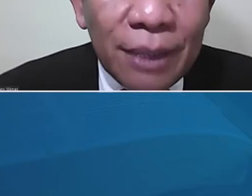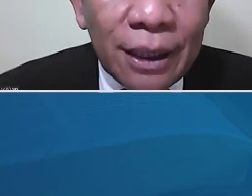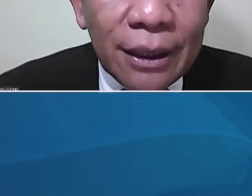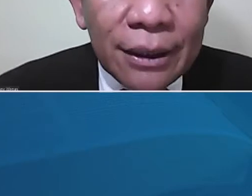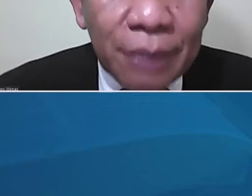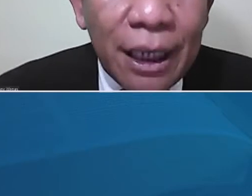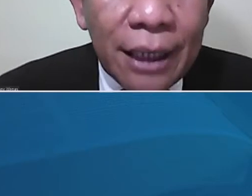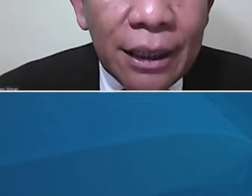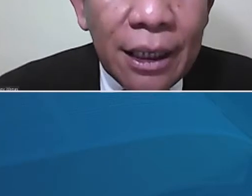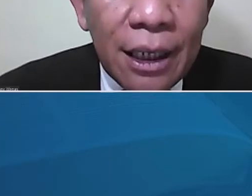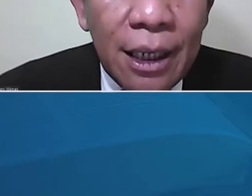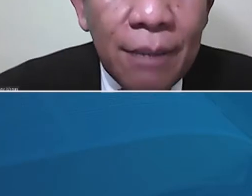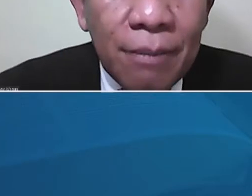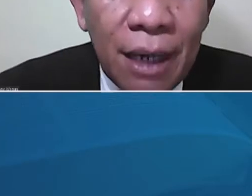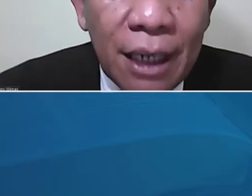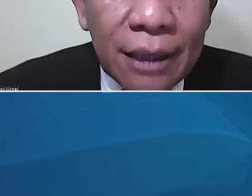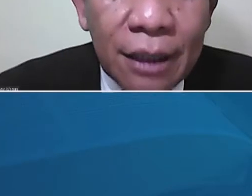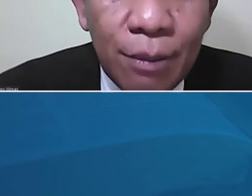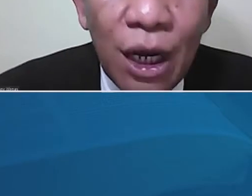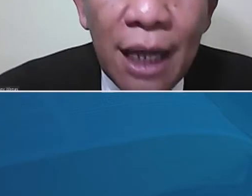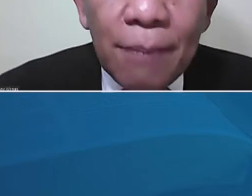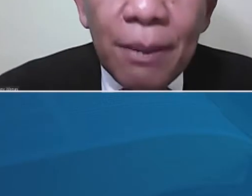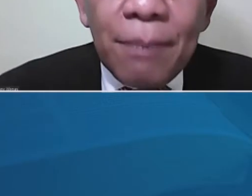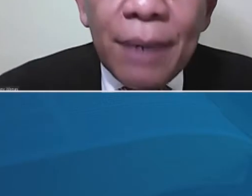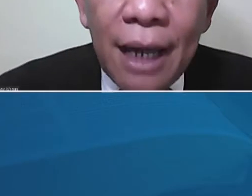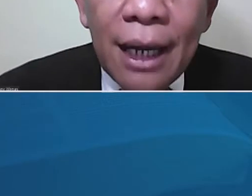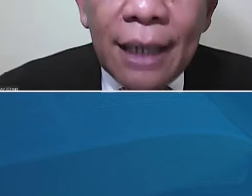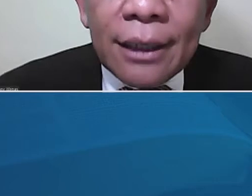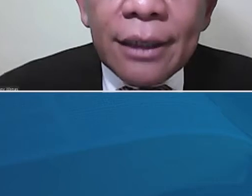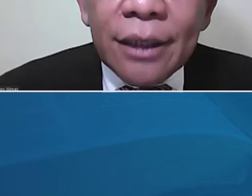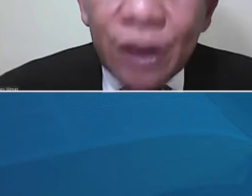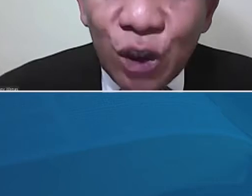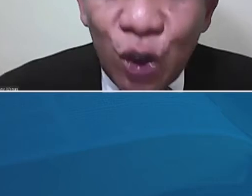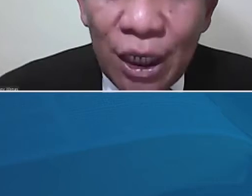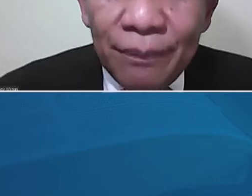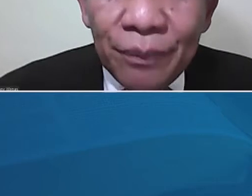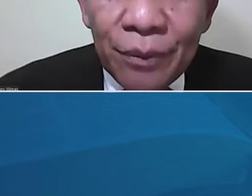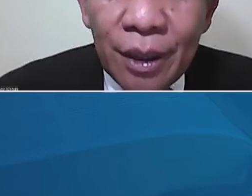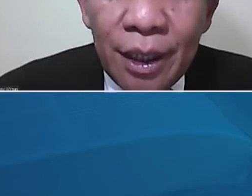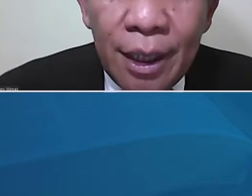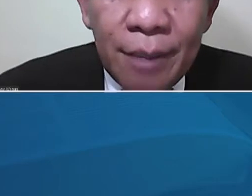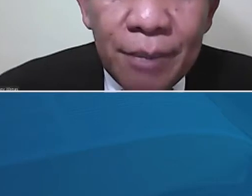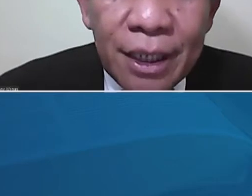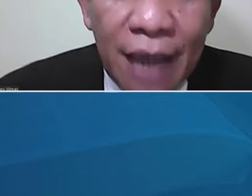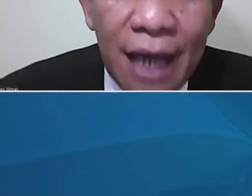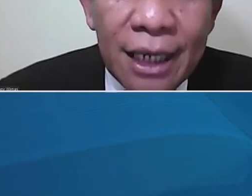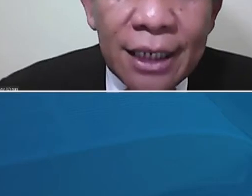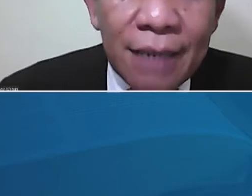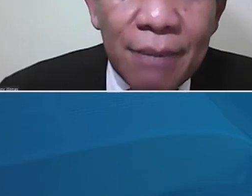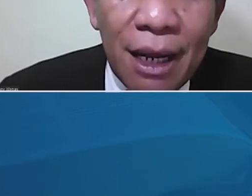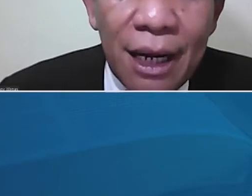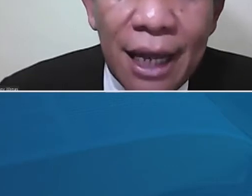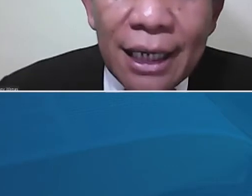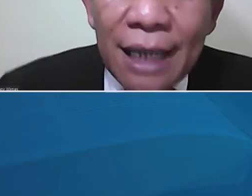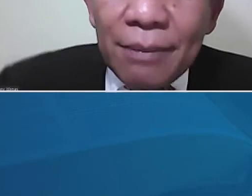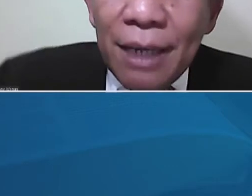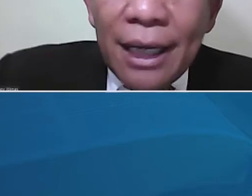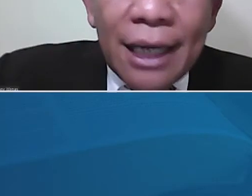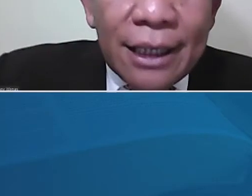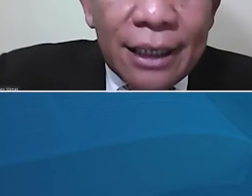7-9 maka timbullah peperangan dicoba Mikail dan